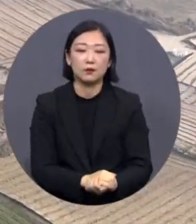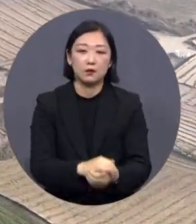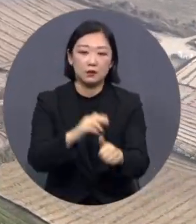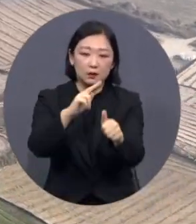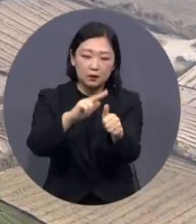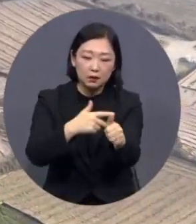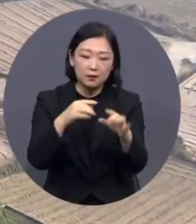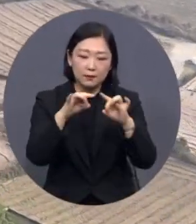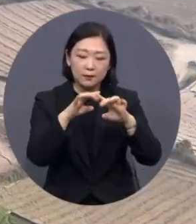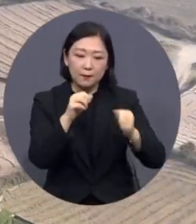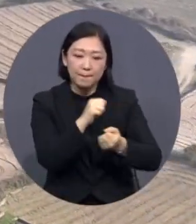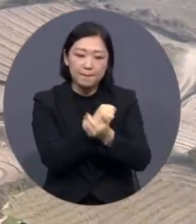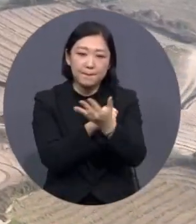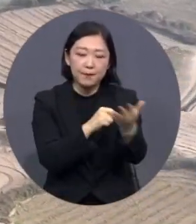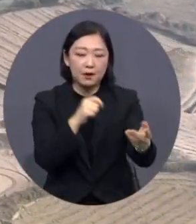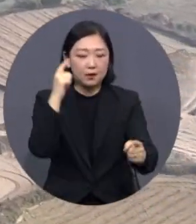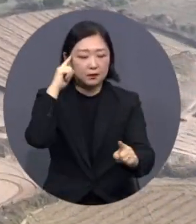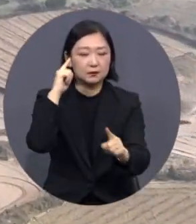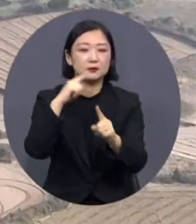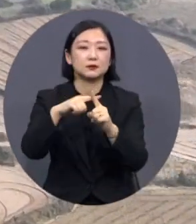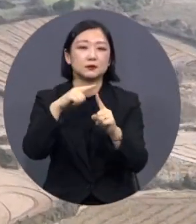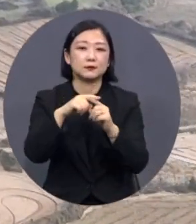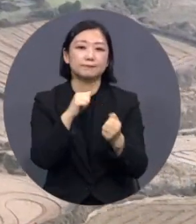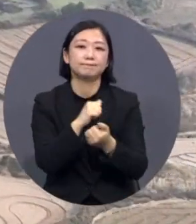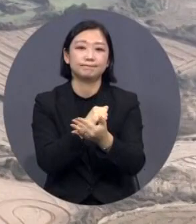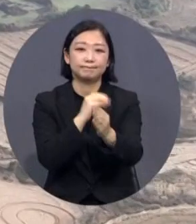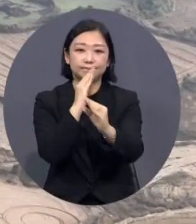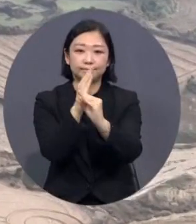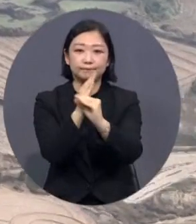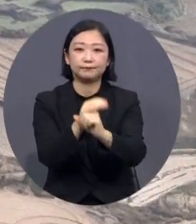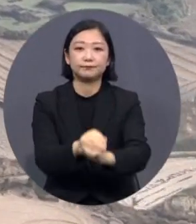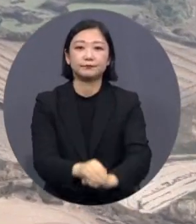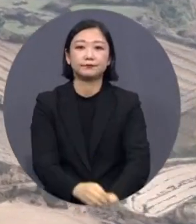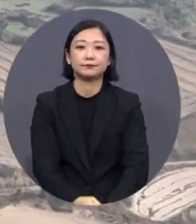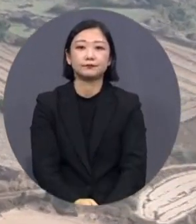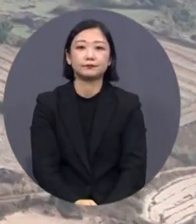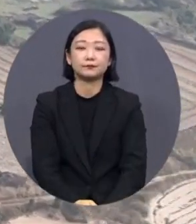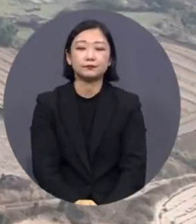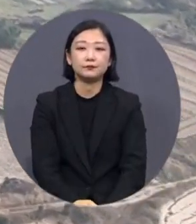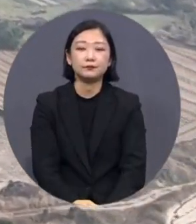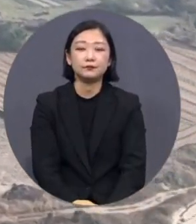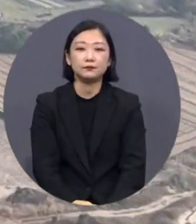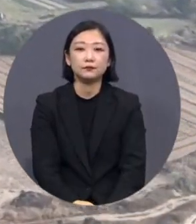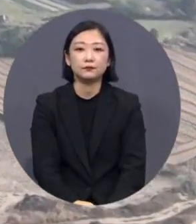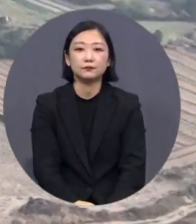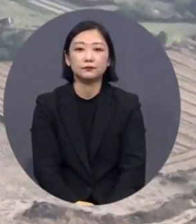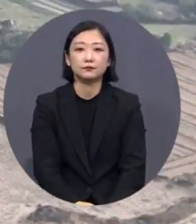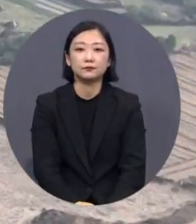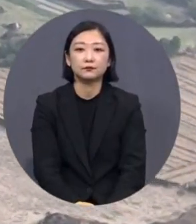에너지를 확산하는데 긍정적인 영향을 끼치고 있습니다 MBC 뉴스 송환일니다